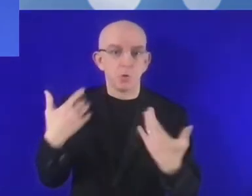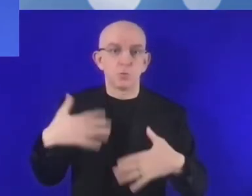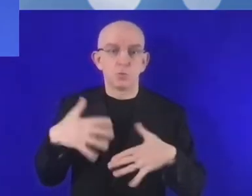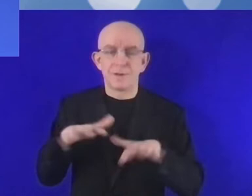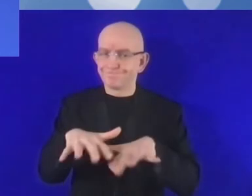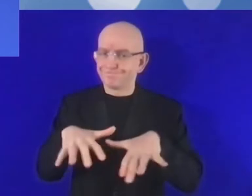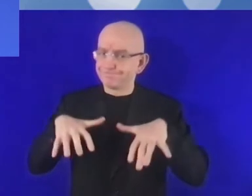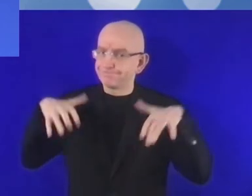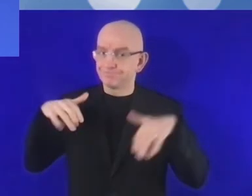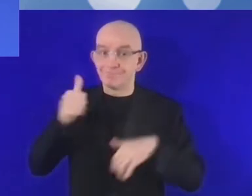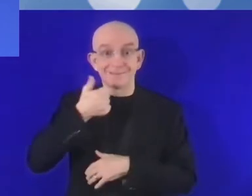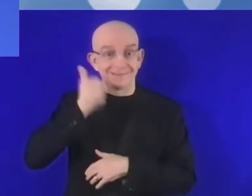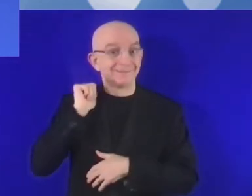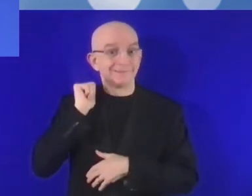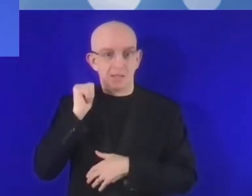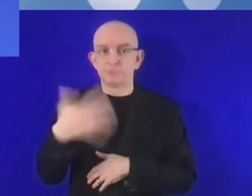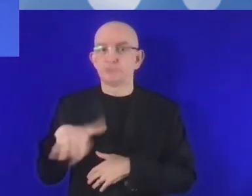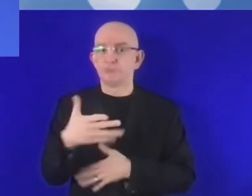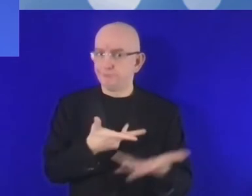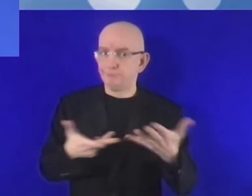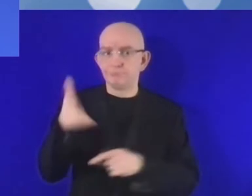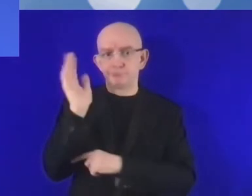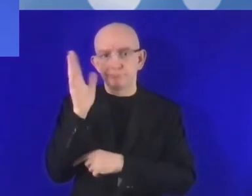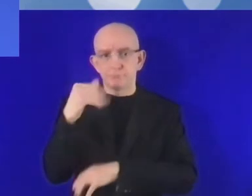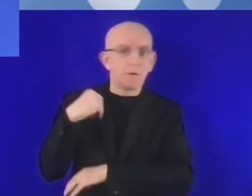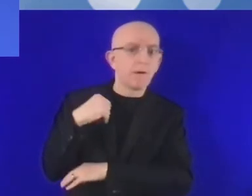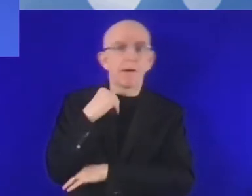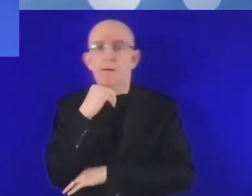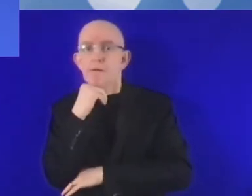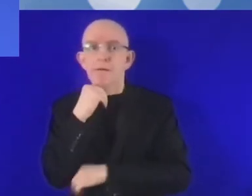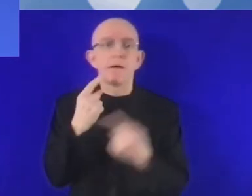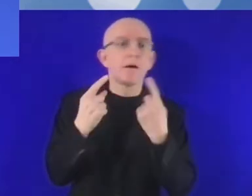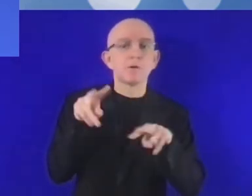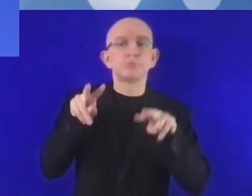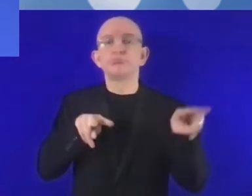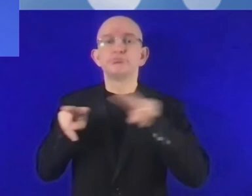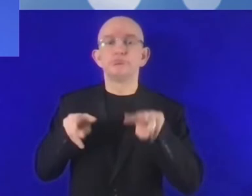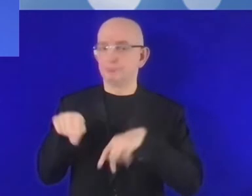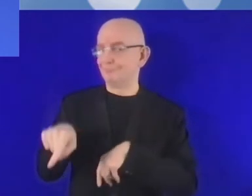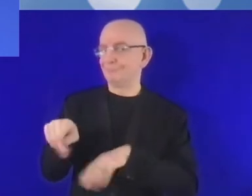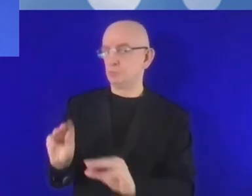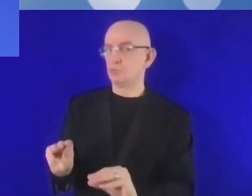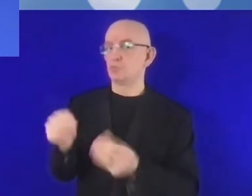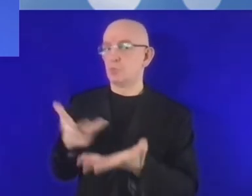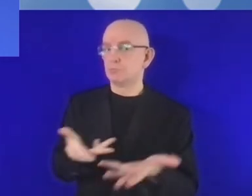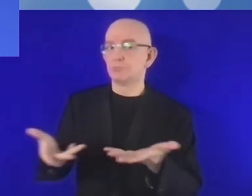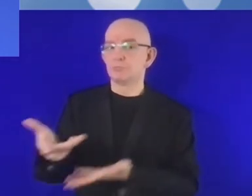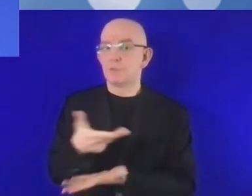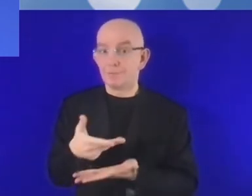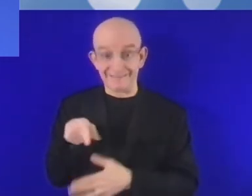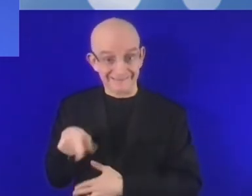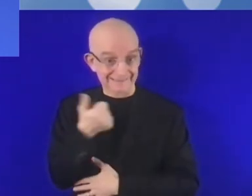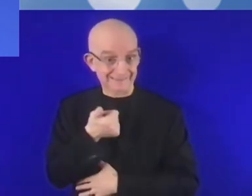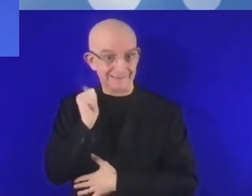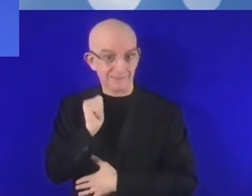وهذا ما شاهده اليوم الأول. وأمس استمعنا إلى حفلة غنائية وموسيقية